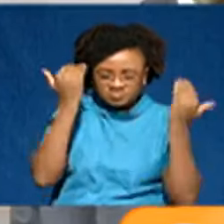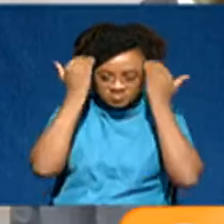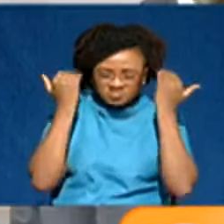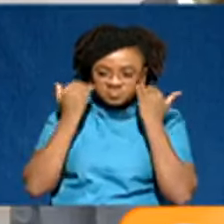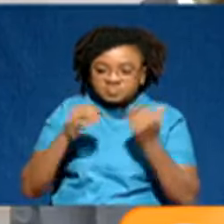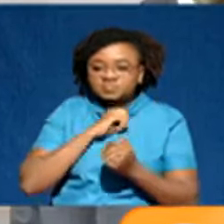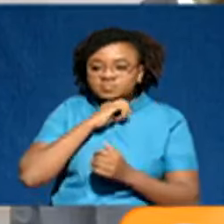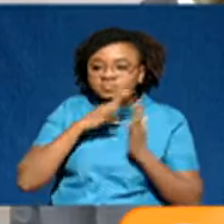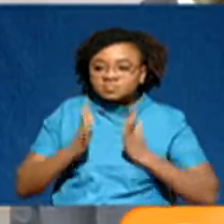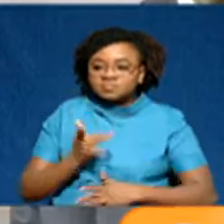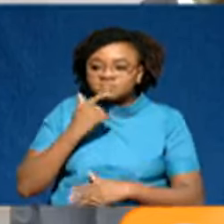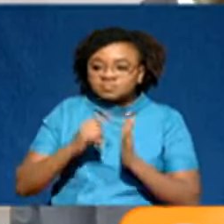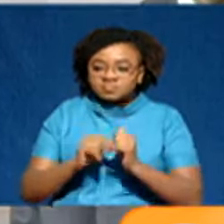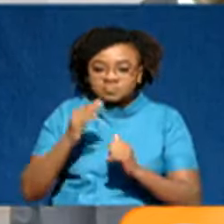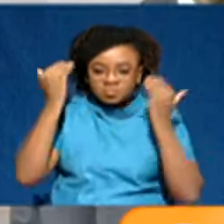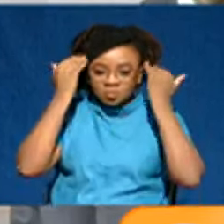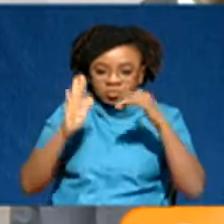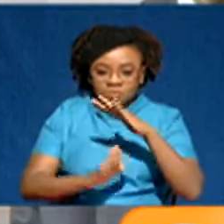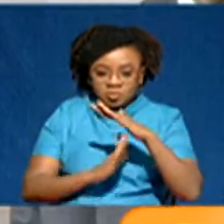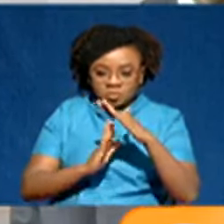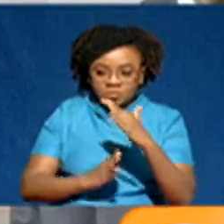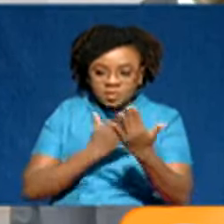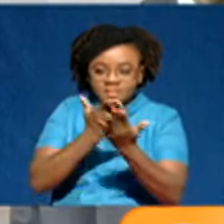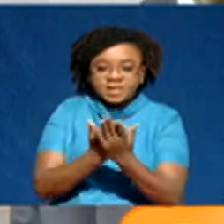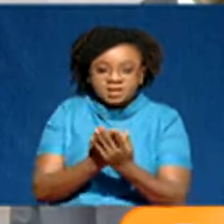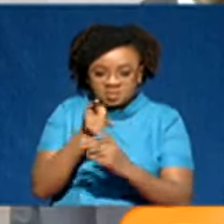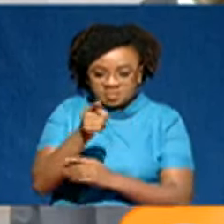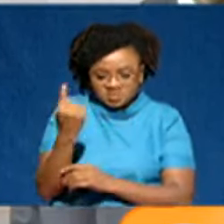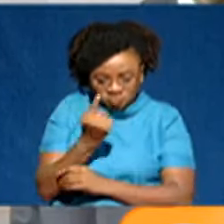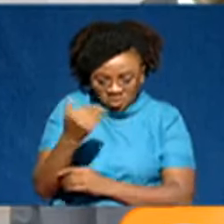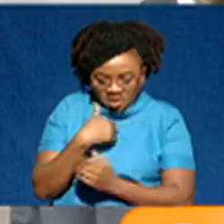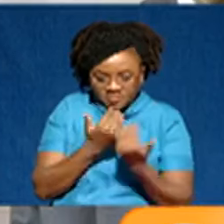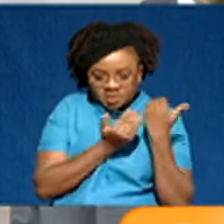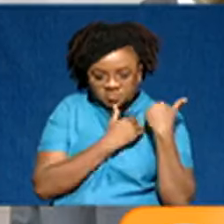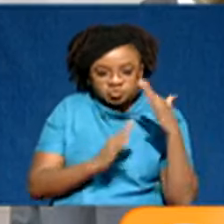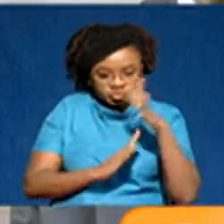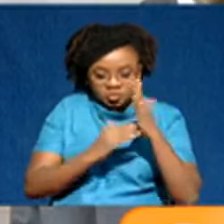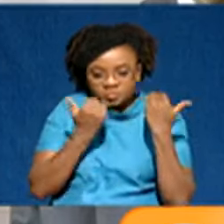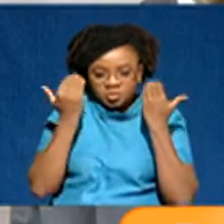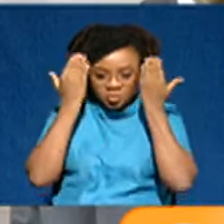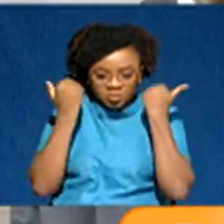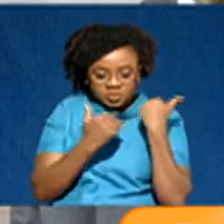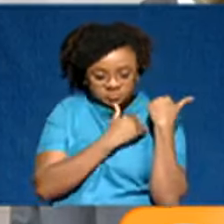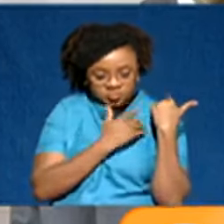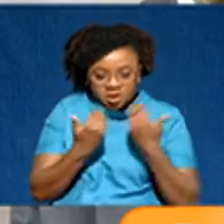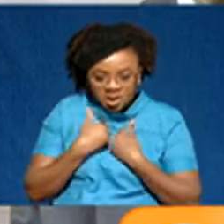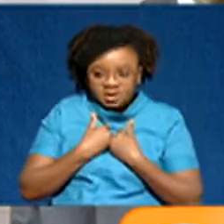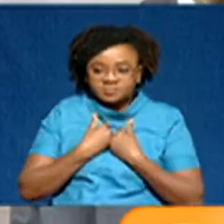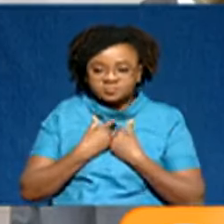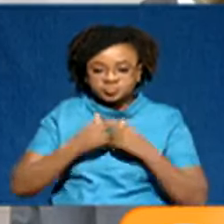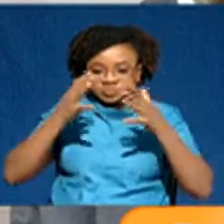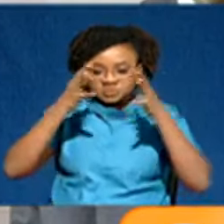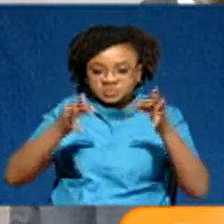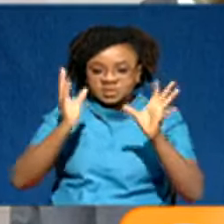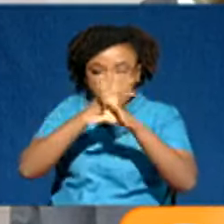mlalamishi amesema kuwa mahakama ya upeo ndio pekee ina jukumu la kutathmini matokeo ya uchaguzi wa urais na uamuzi wake huwa wa